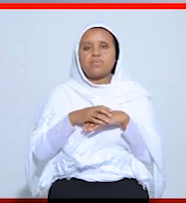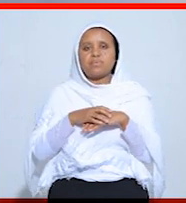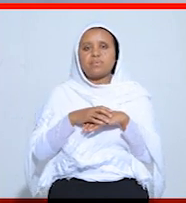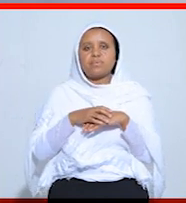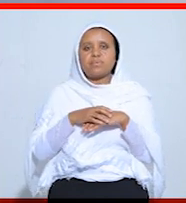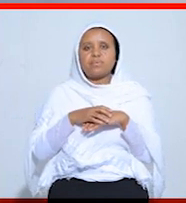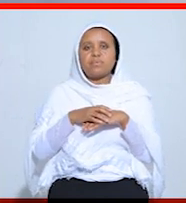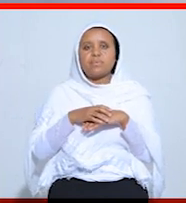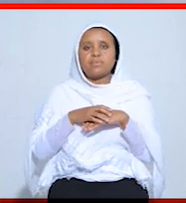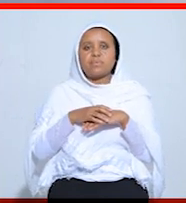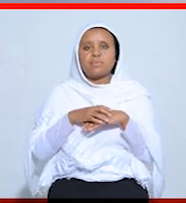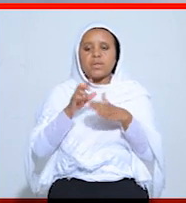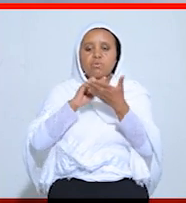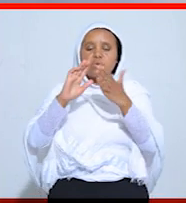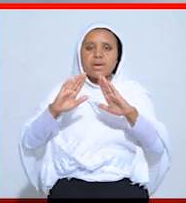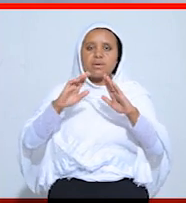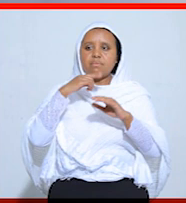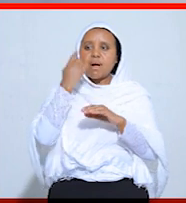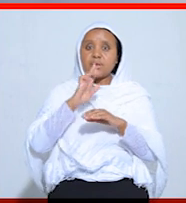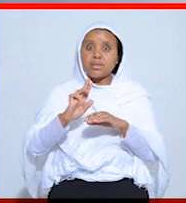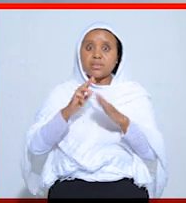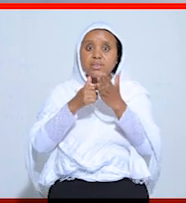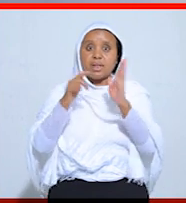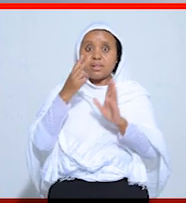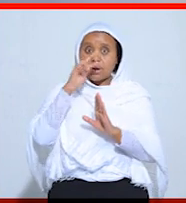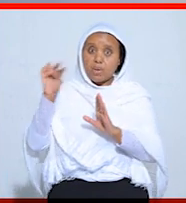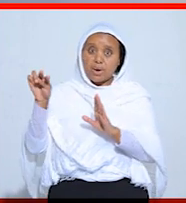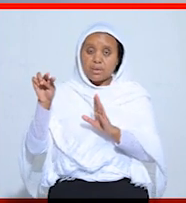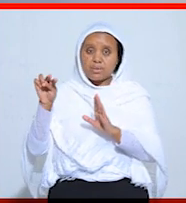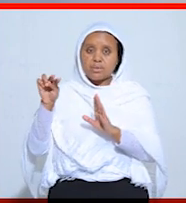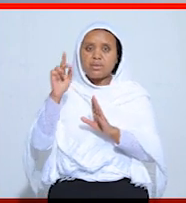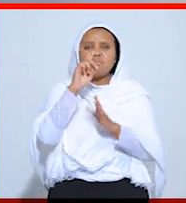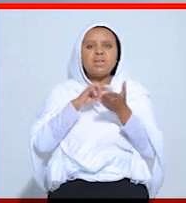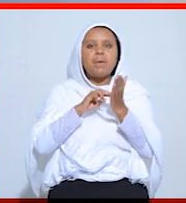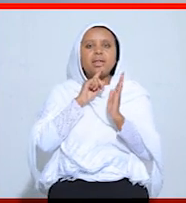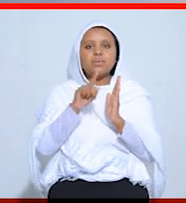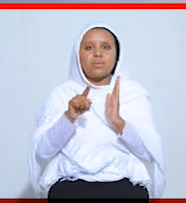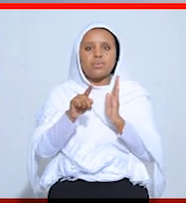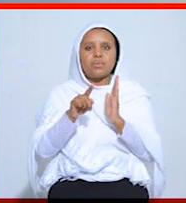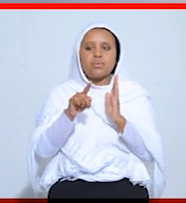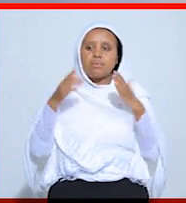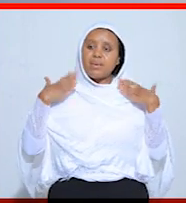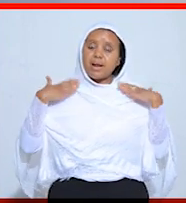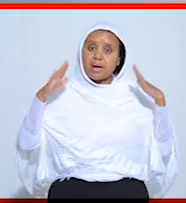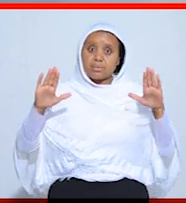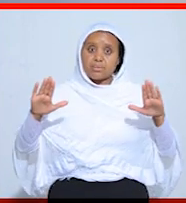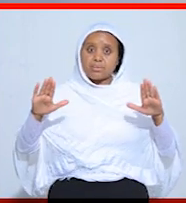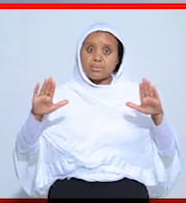ቦሙ በማለት የቅዱሳንን ማንነት ሲገልጥ እናየዋለን። ምን ማለት ነው?